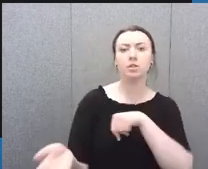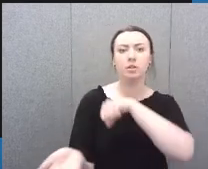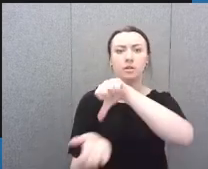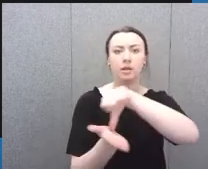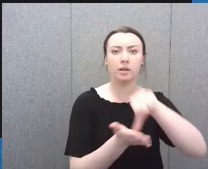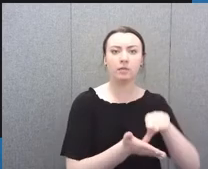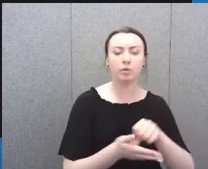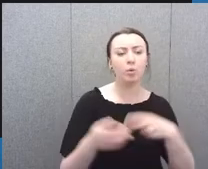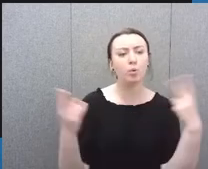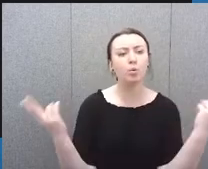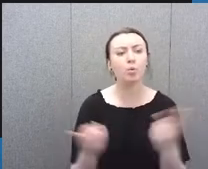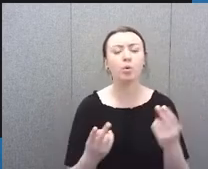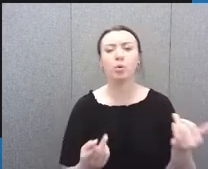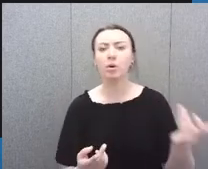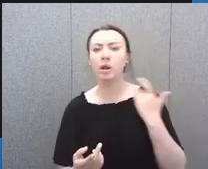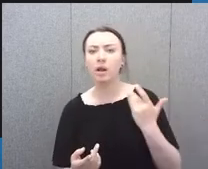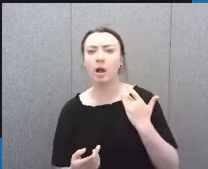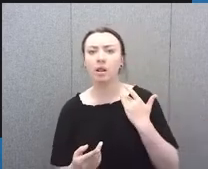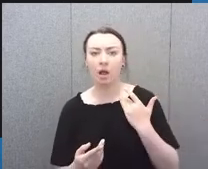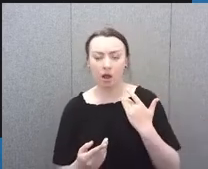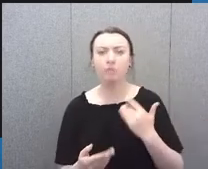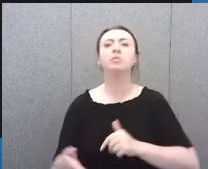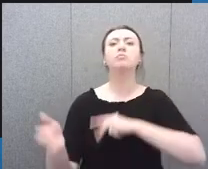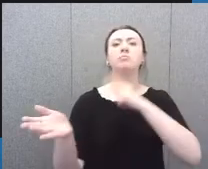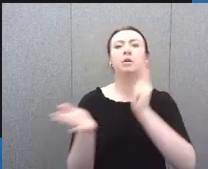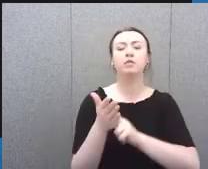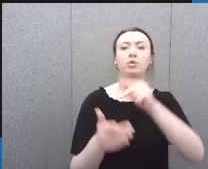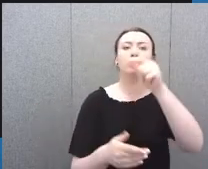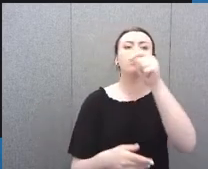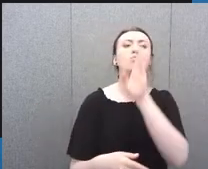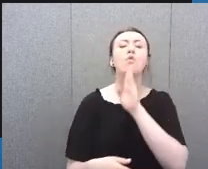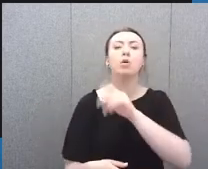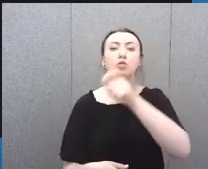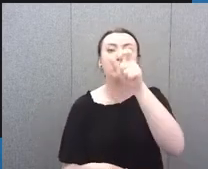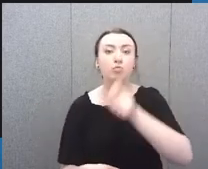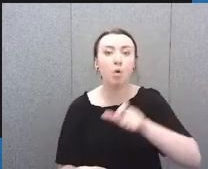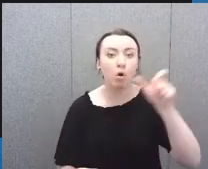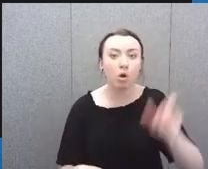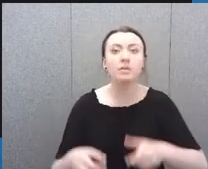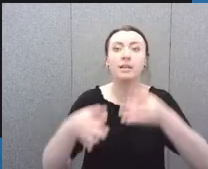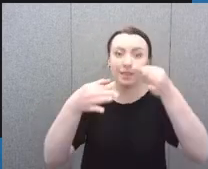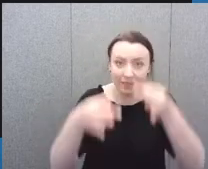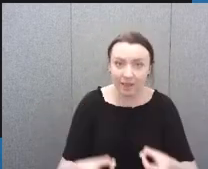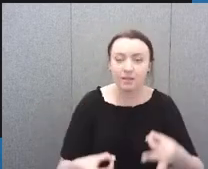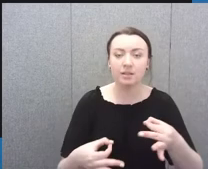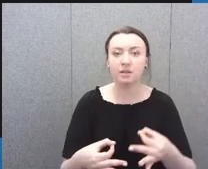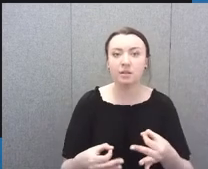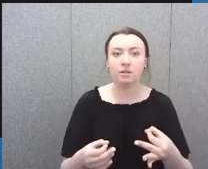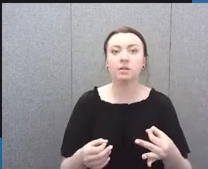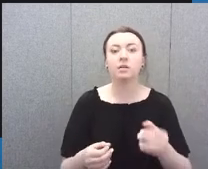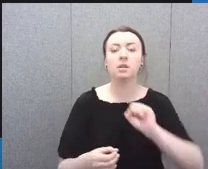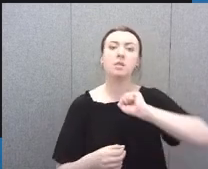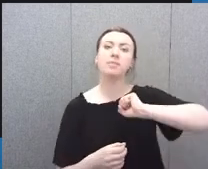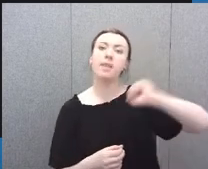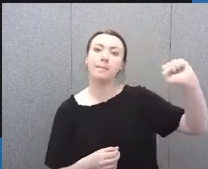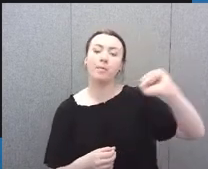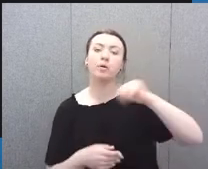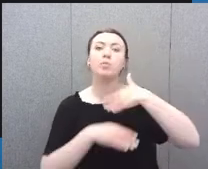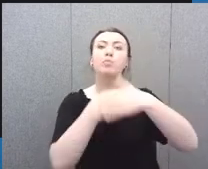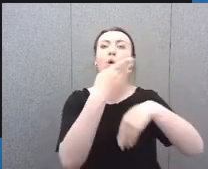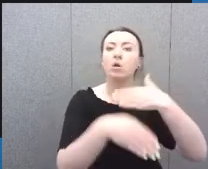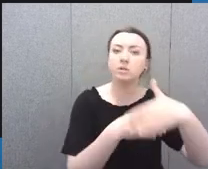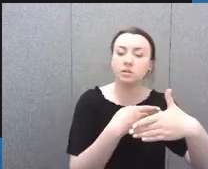являются ли женщины активными участниками сопротивления и также обеспечивают ли они права гендерного равноправия